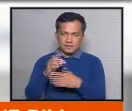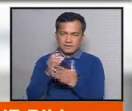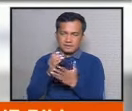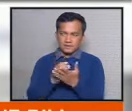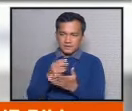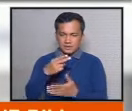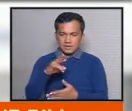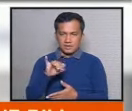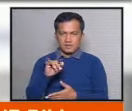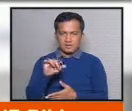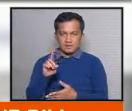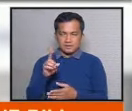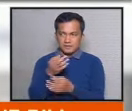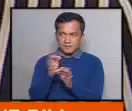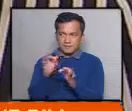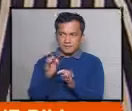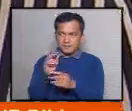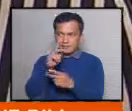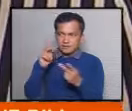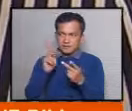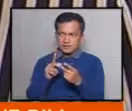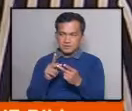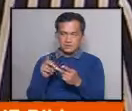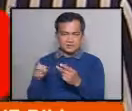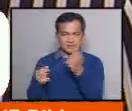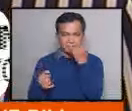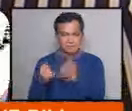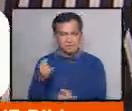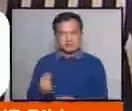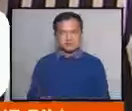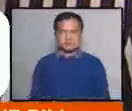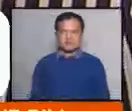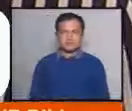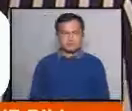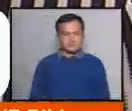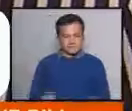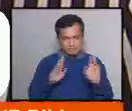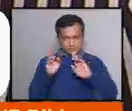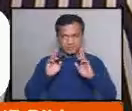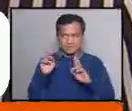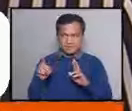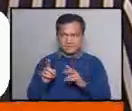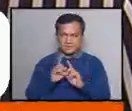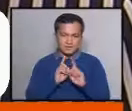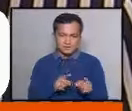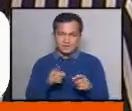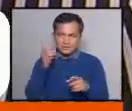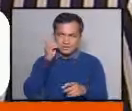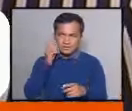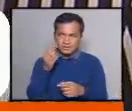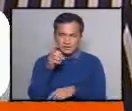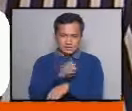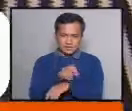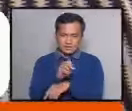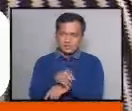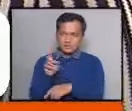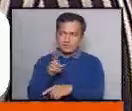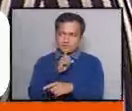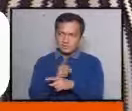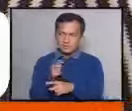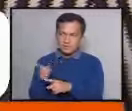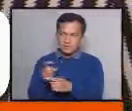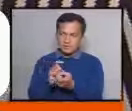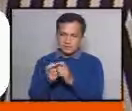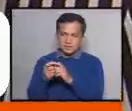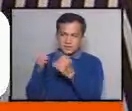sa Harvard na libre at naka-perfect score pa siya sa finals. Game na game ding sinagot ni Denise ang chikang sadya ng